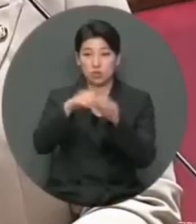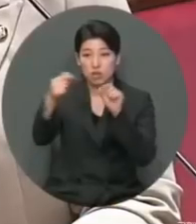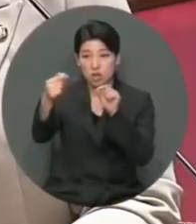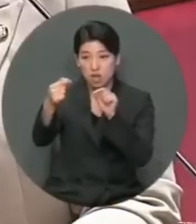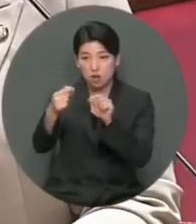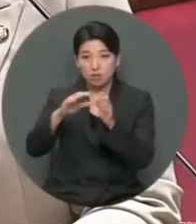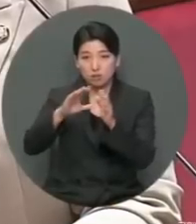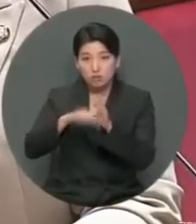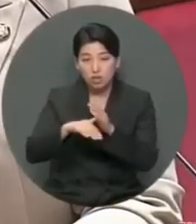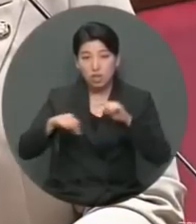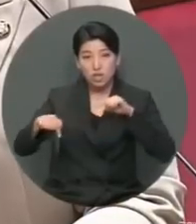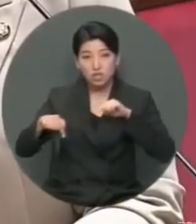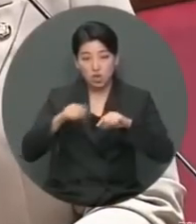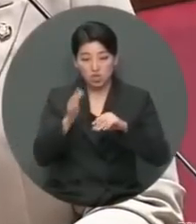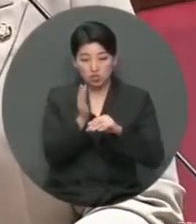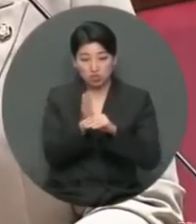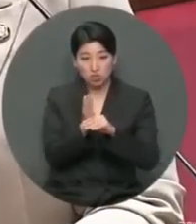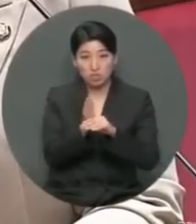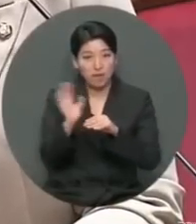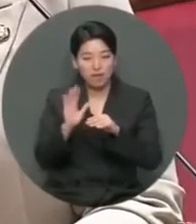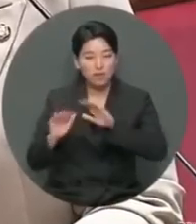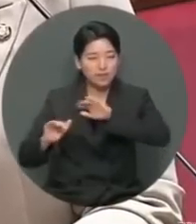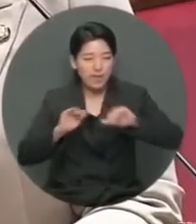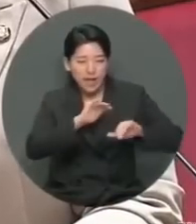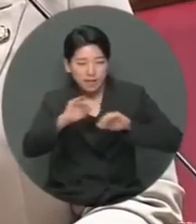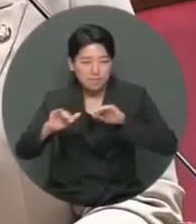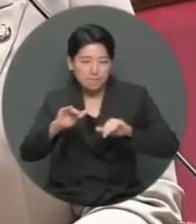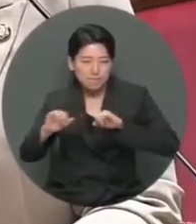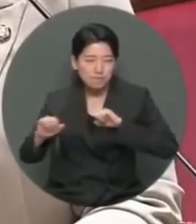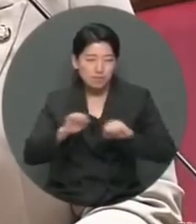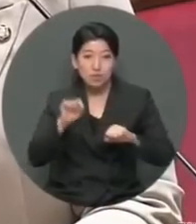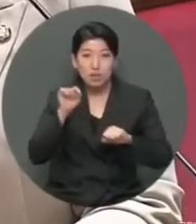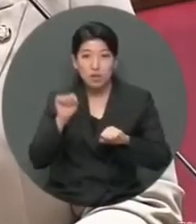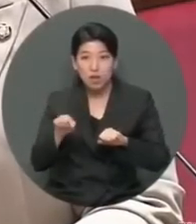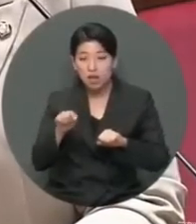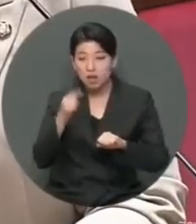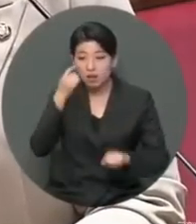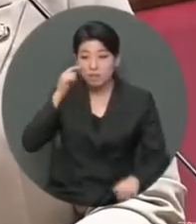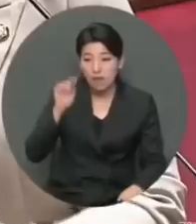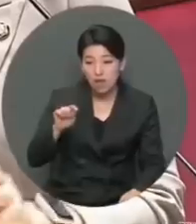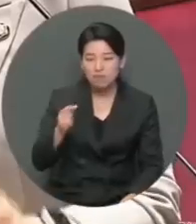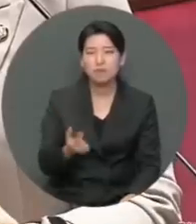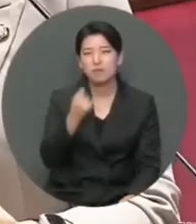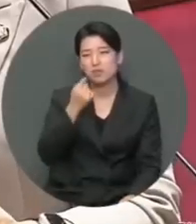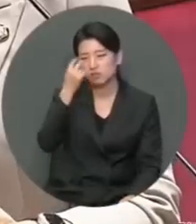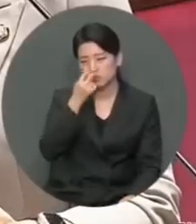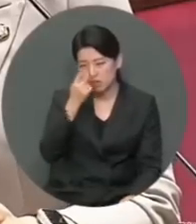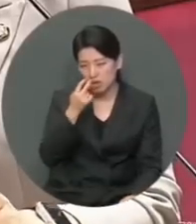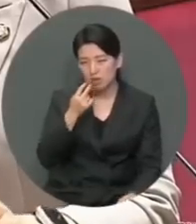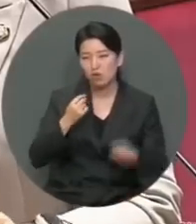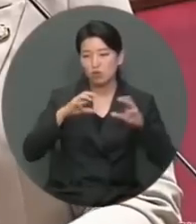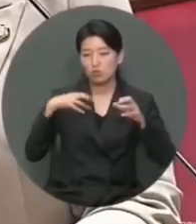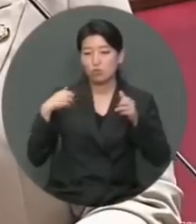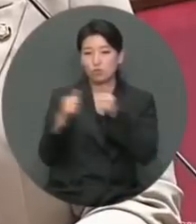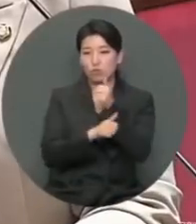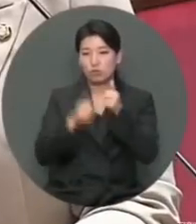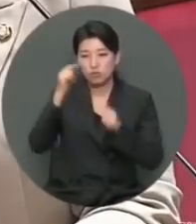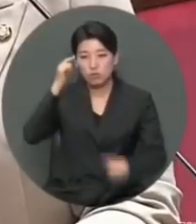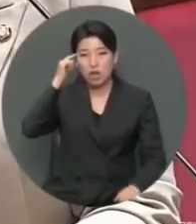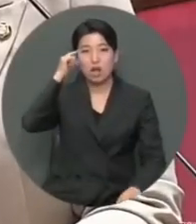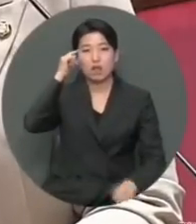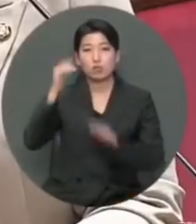위반 사범들에 대해서 특별히 신속 공정하게 수사가 이루어지고 그래서 국무위원들이나